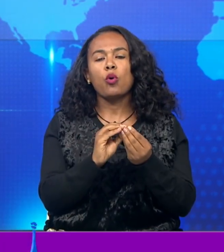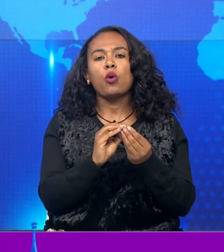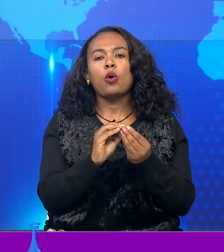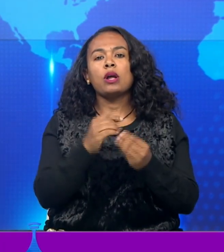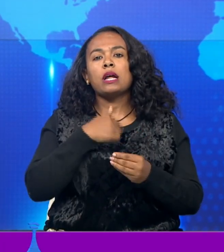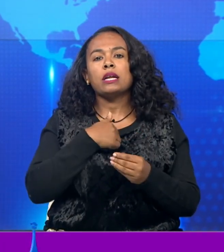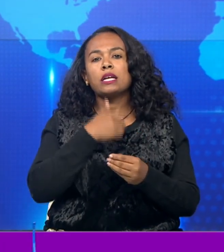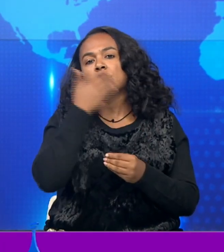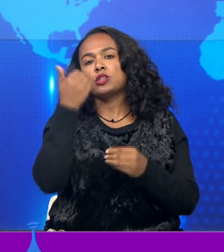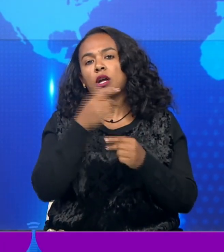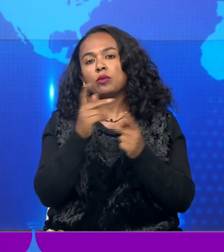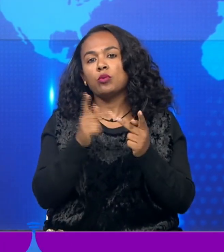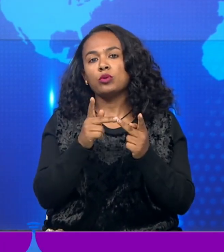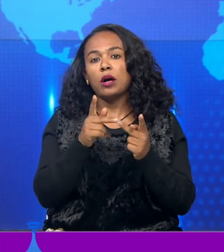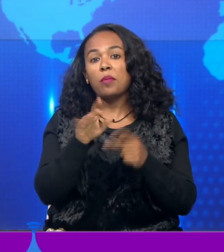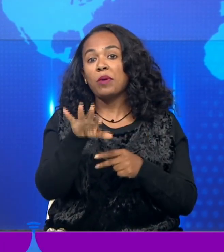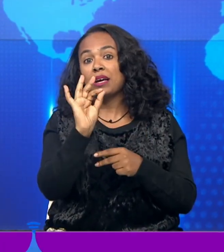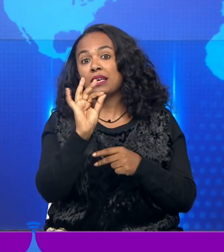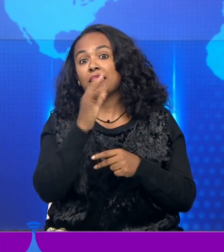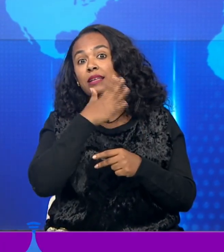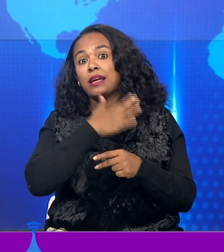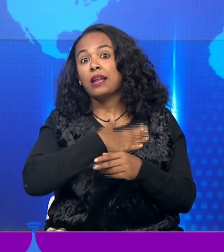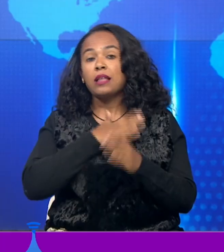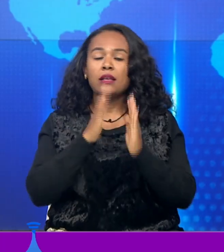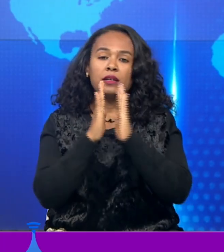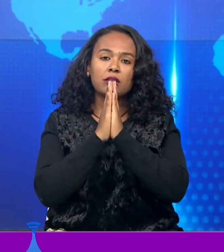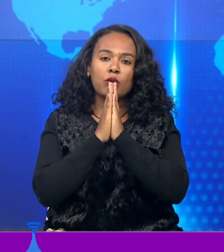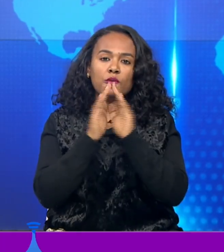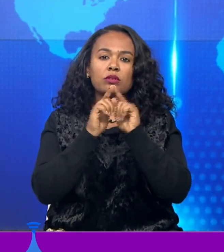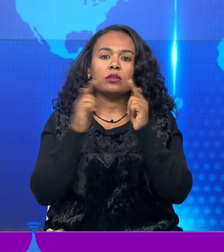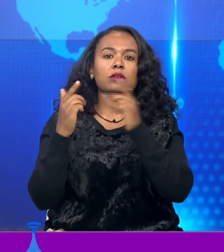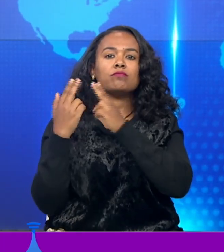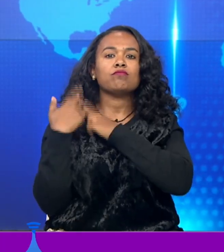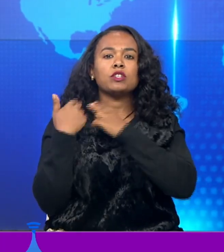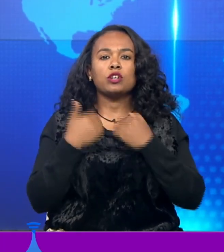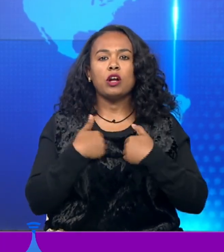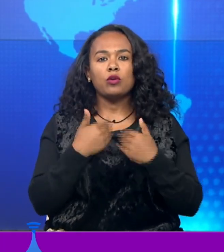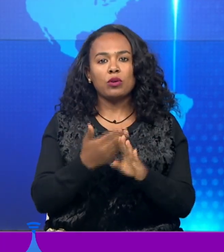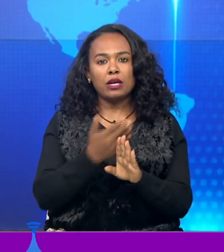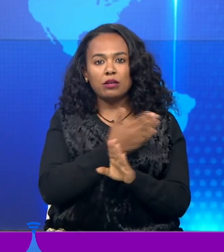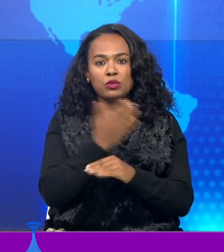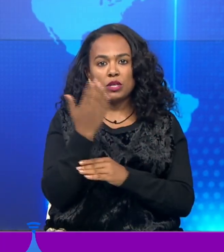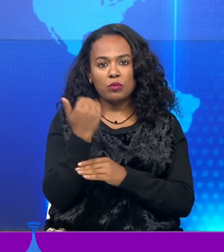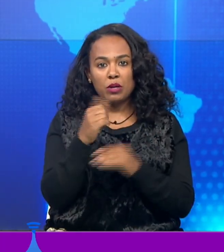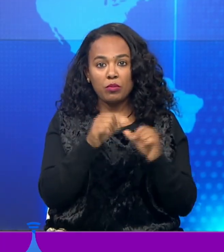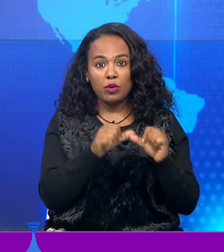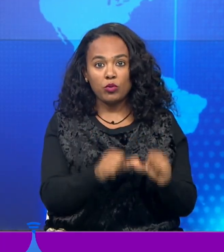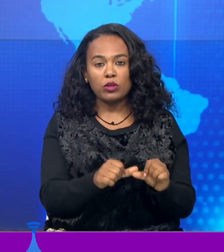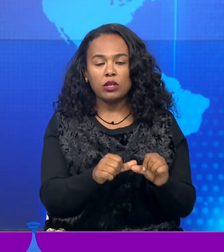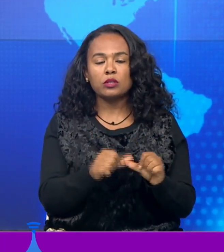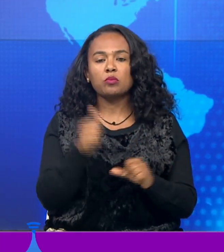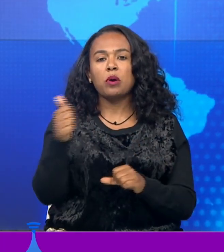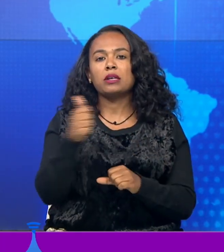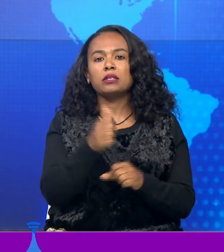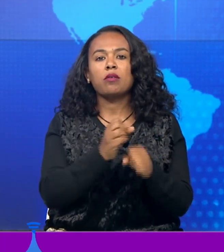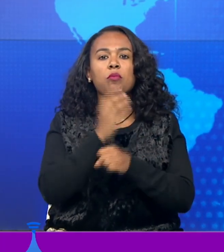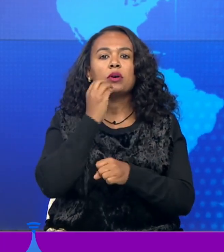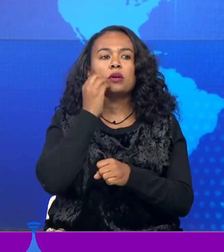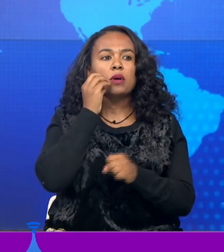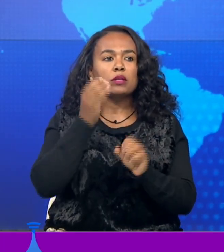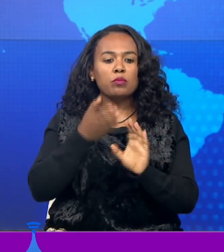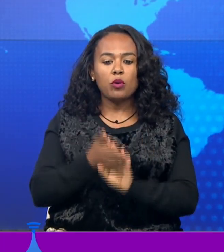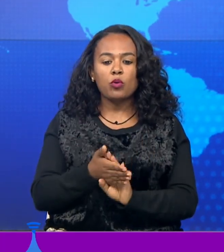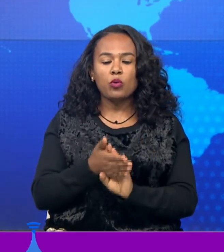ለኔ የተሻለ ቦታ መገኘት የእናቴ ጸሎት ትልቅ ድርሻ አለው። ቀደም ሲል በነበረ ቆይታስ በአዲስ አበባ ምክር ቤት